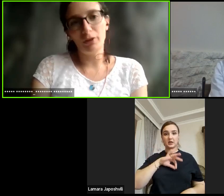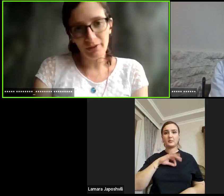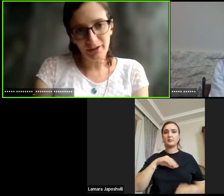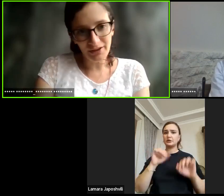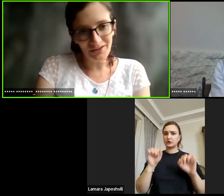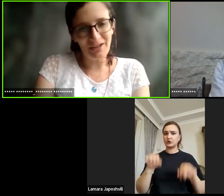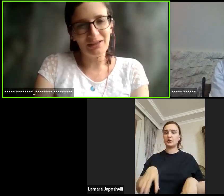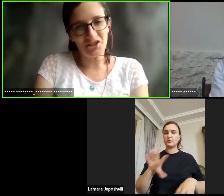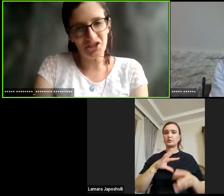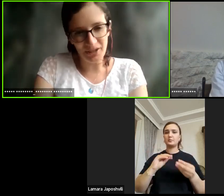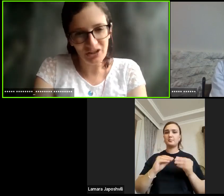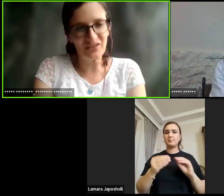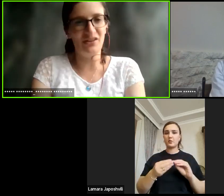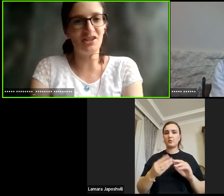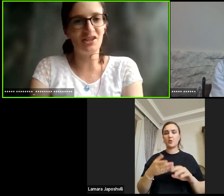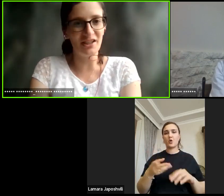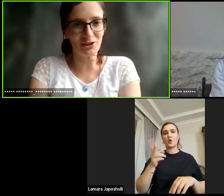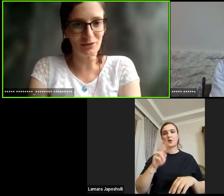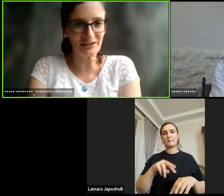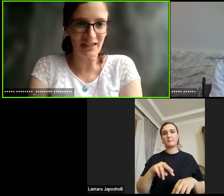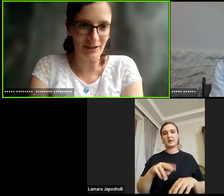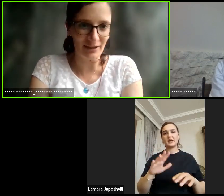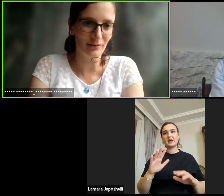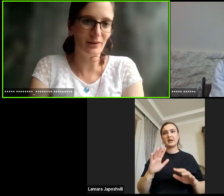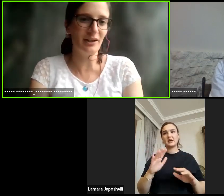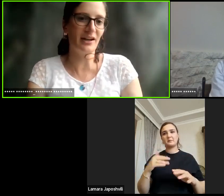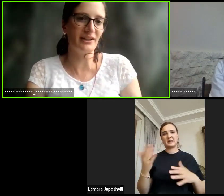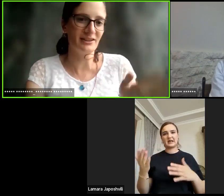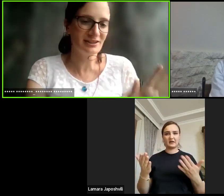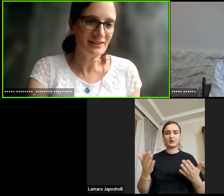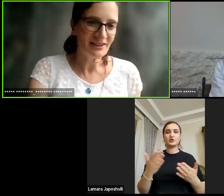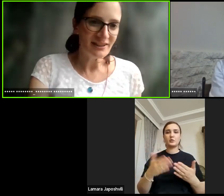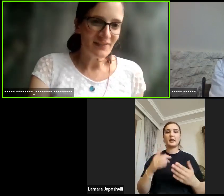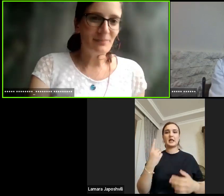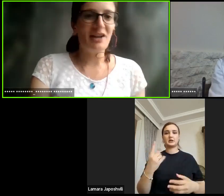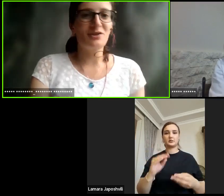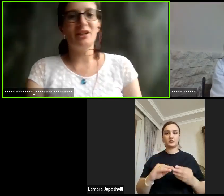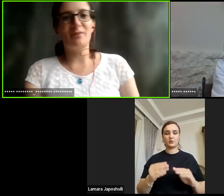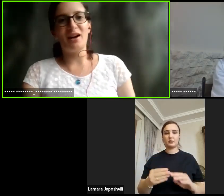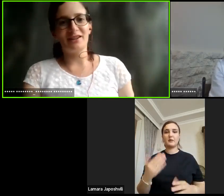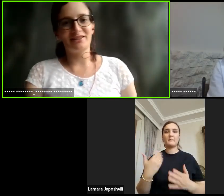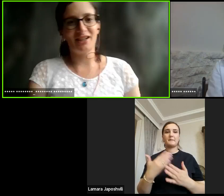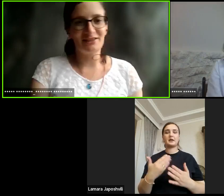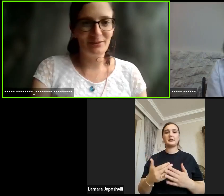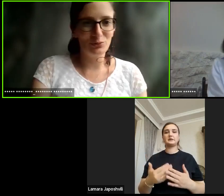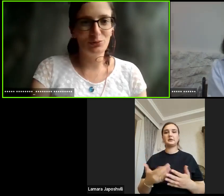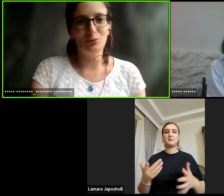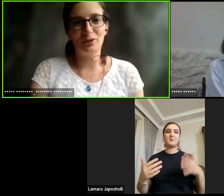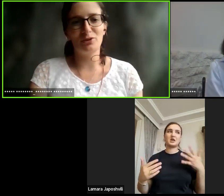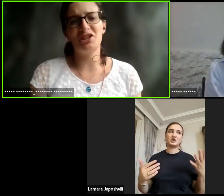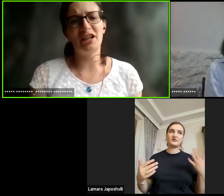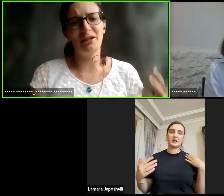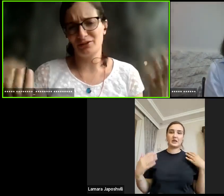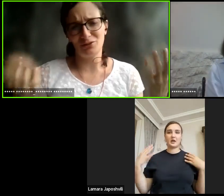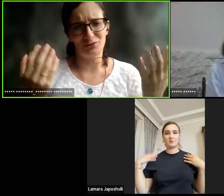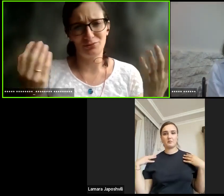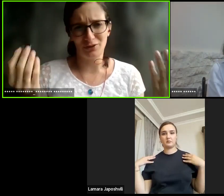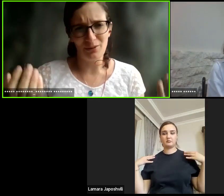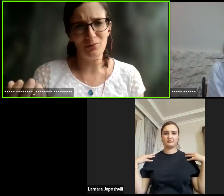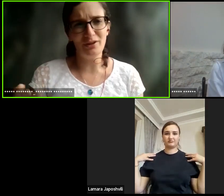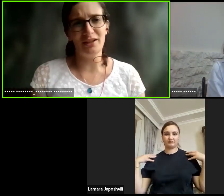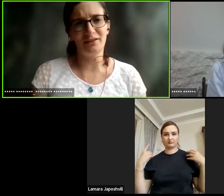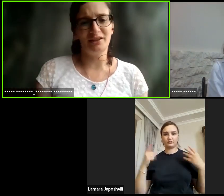პრობლემა ორმხრივი, მაგრამ ხშირ შემთხვევაში არის ხოლმე ცალმხრივი, აი რაღაც ის მარჯვენა მხარეს რაღაცა შეიძლება ის